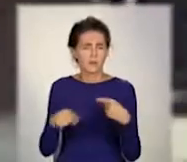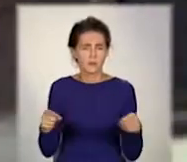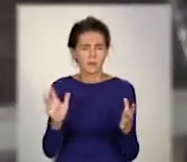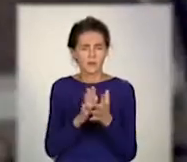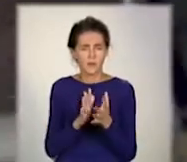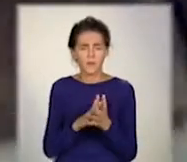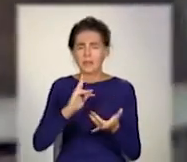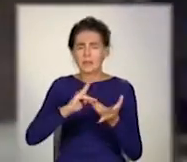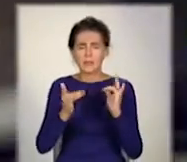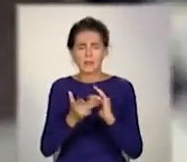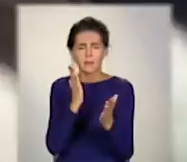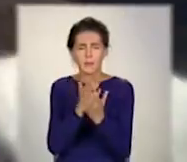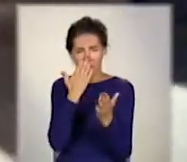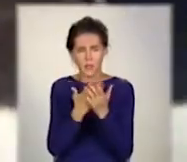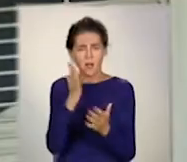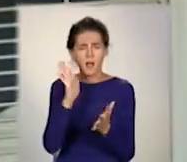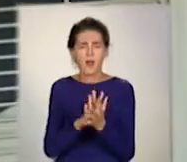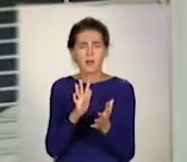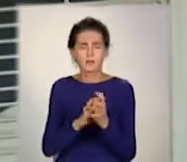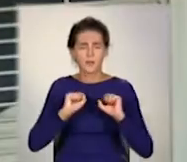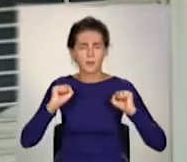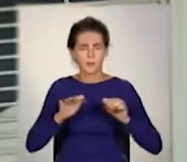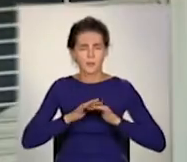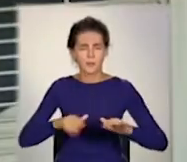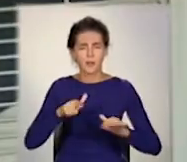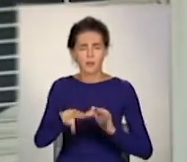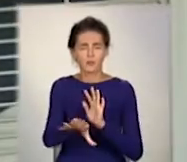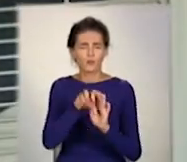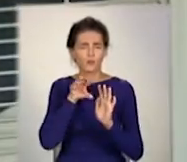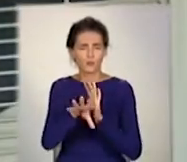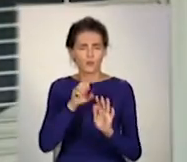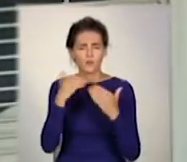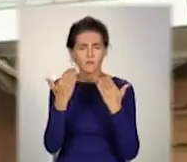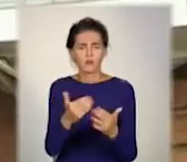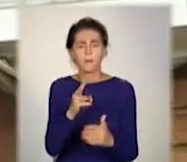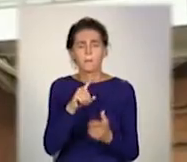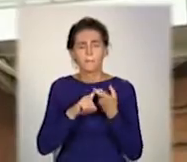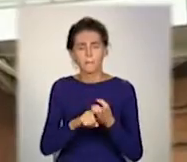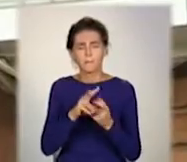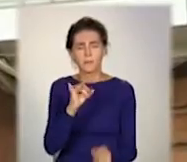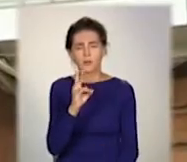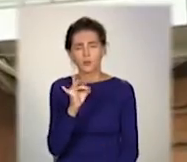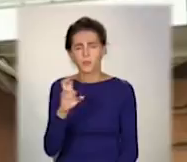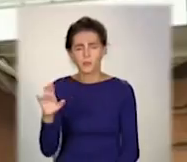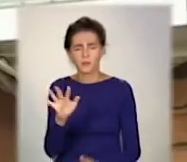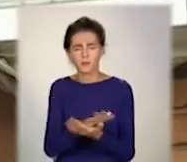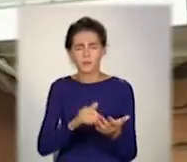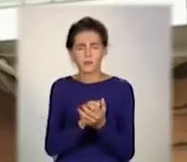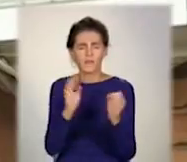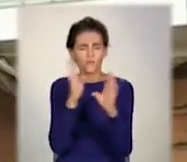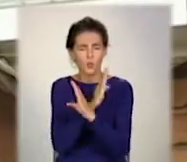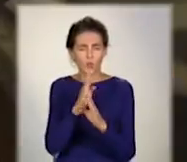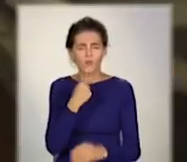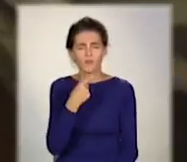Мережі безліч відео з брудними фільтрами. Саме вони накопичують в кондиціонері мікроби і споганюють повітря в приміщенні, кажуть